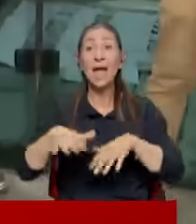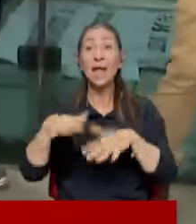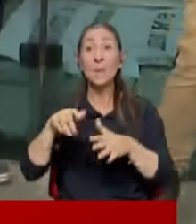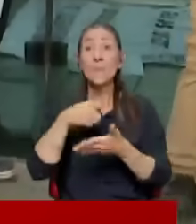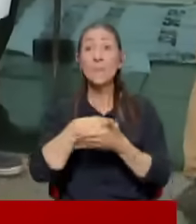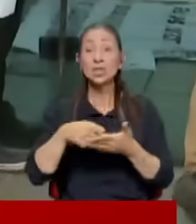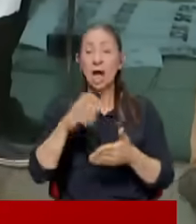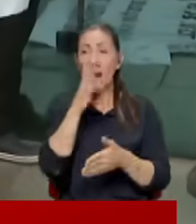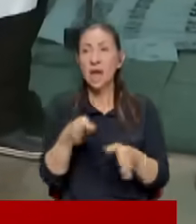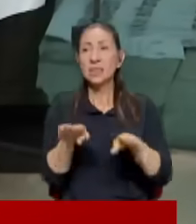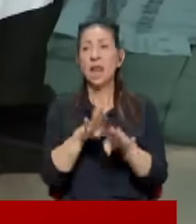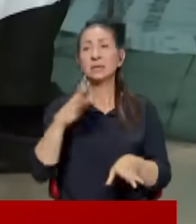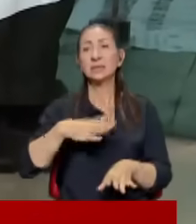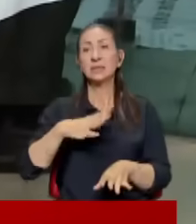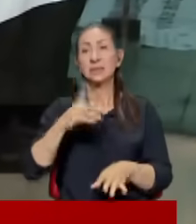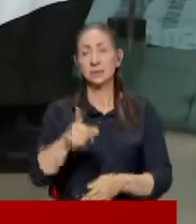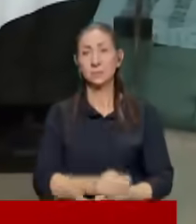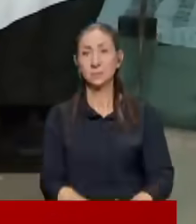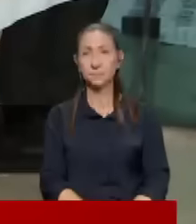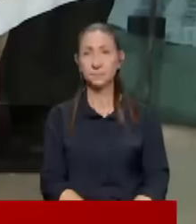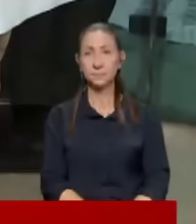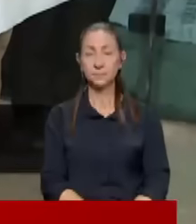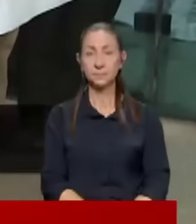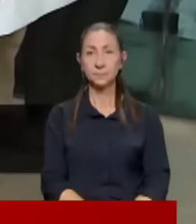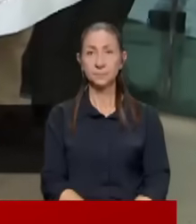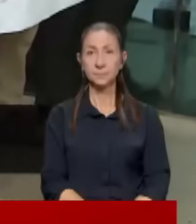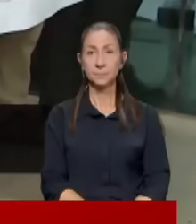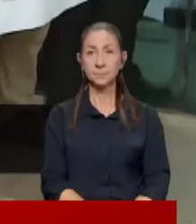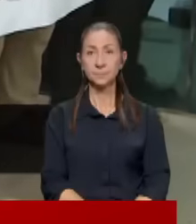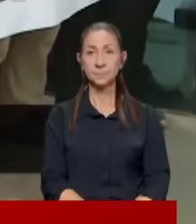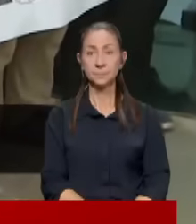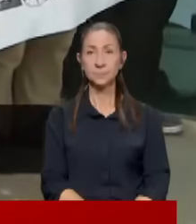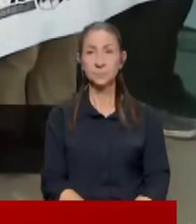eylemle maaşta adalet istedi. İnsanca yaşamak